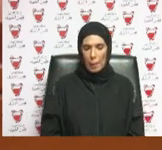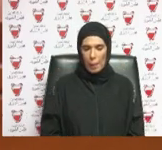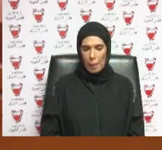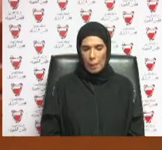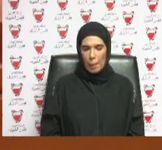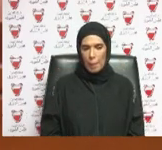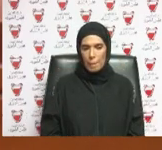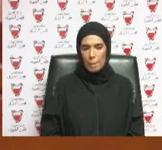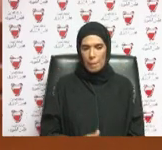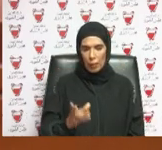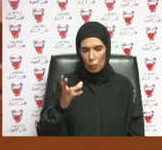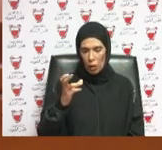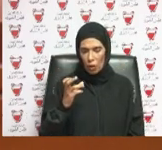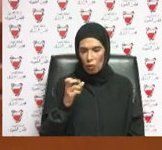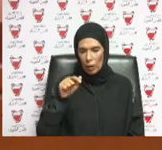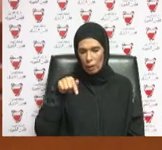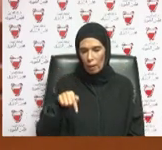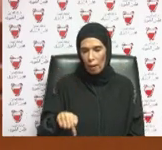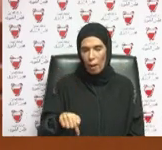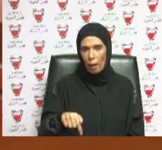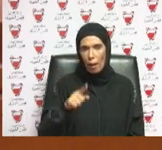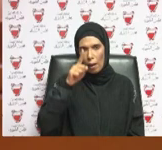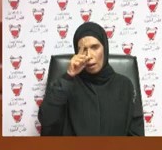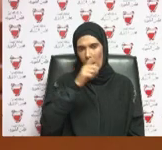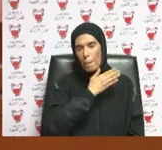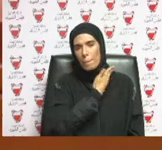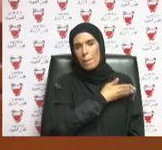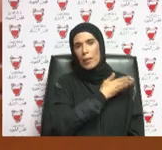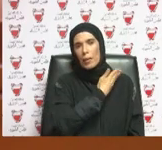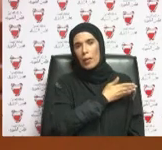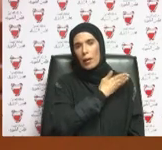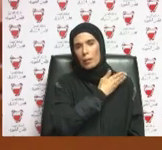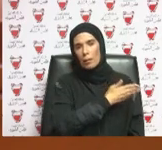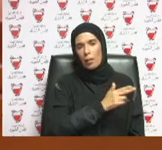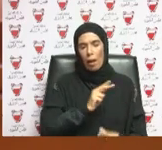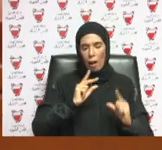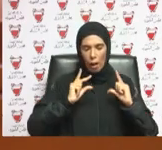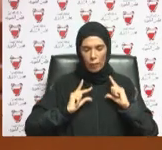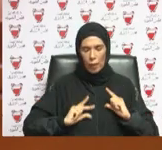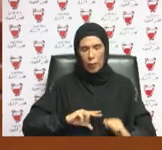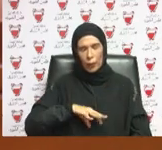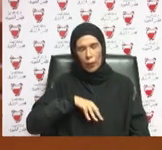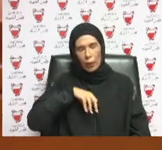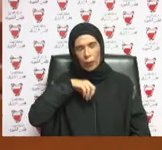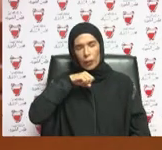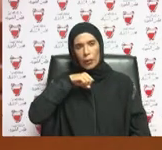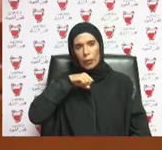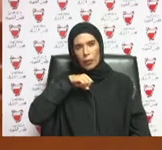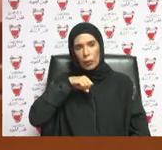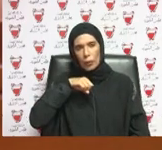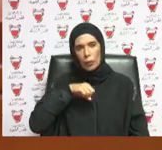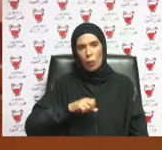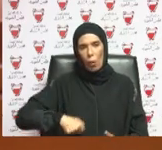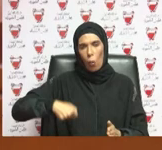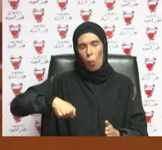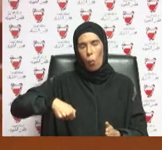وإذ نستمطر شآبيب الرحمة والغفران على الروح الزكية الطاهرة للفقيد الكريم، ونعزي